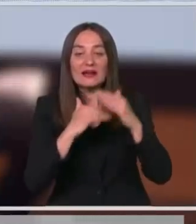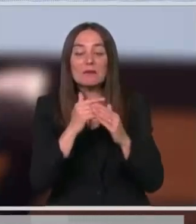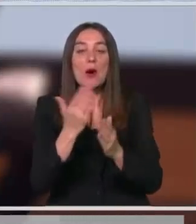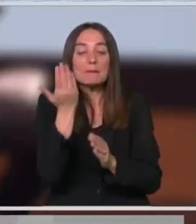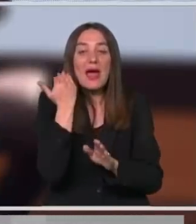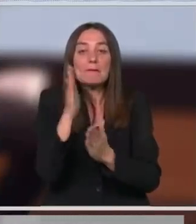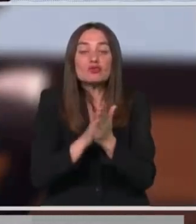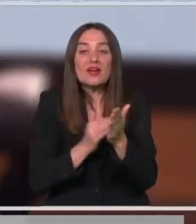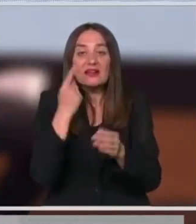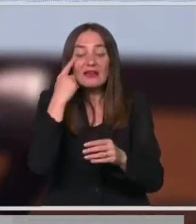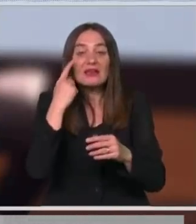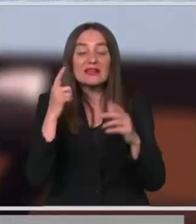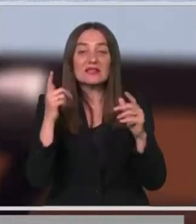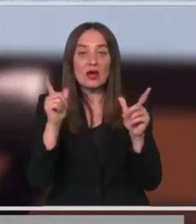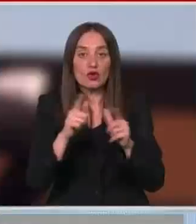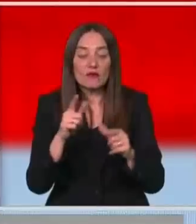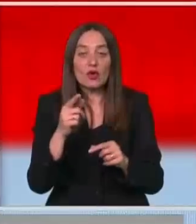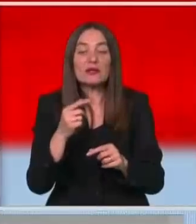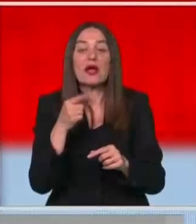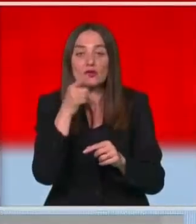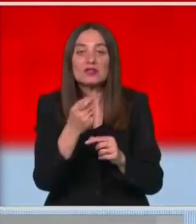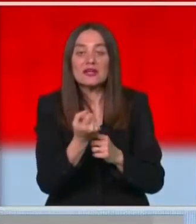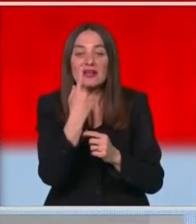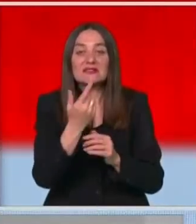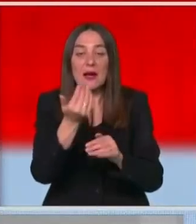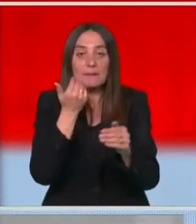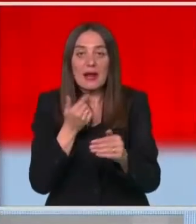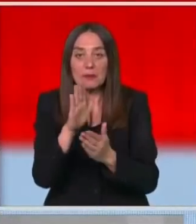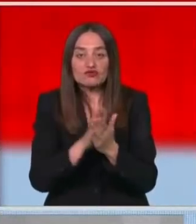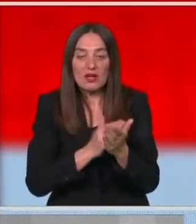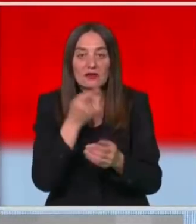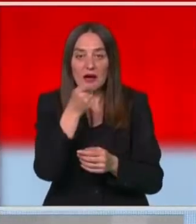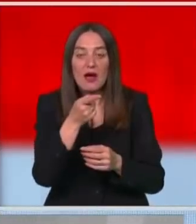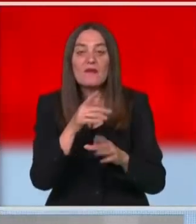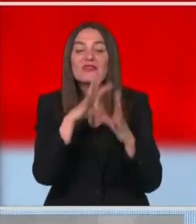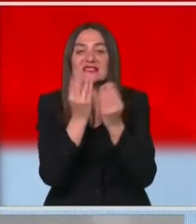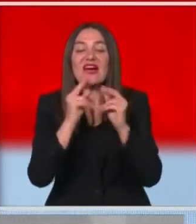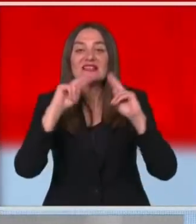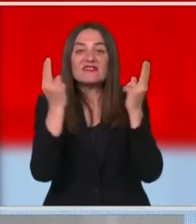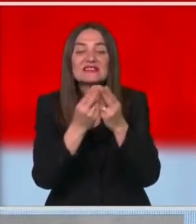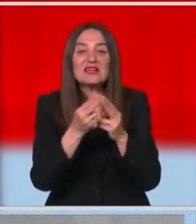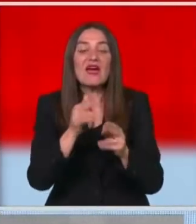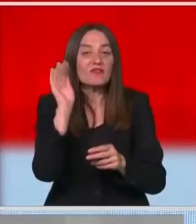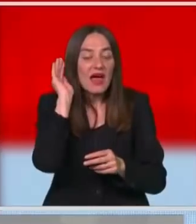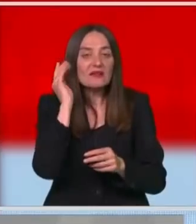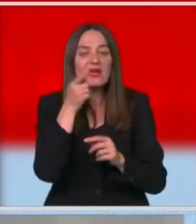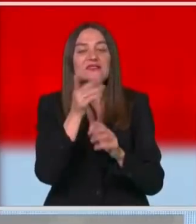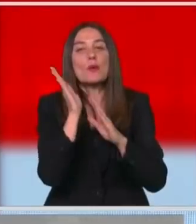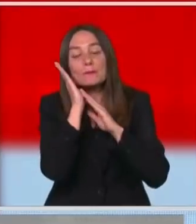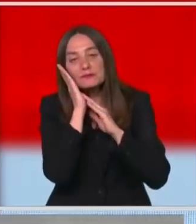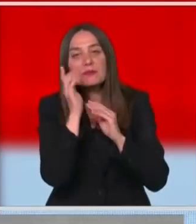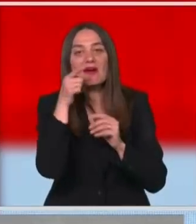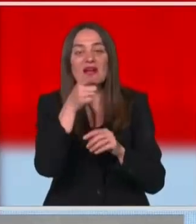godine koja se upravo desila u vreme Davosa i svih ovih velikih dešavanja. Tako da sve svetske vlade su prilično prespavale taj